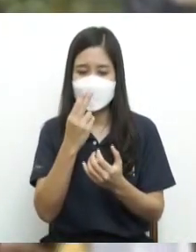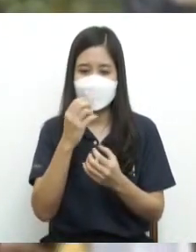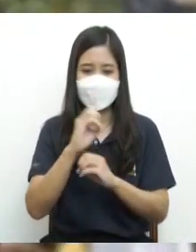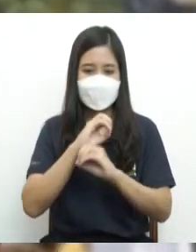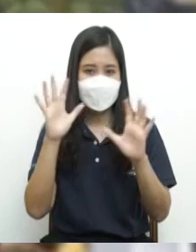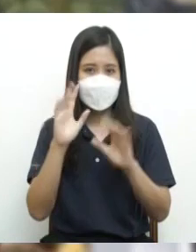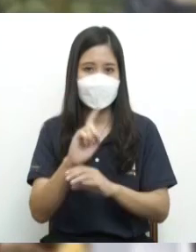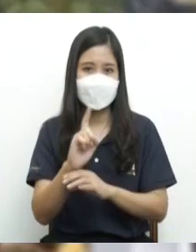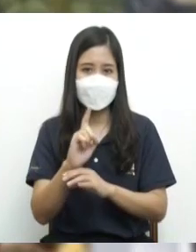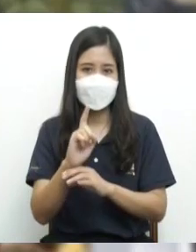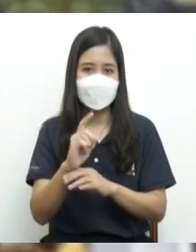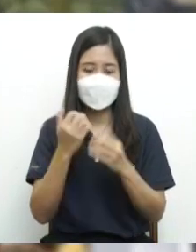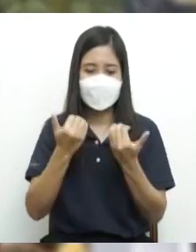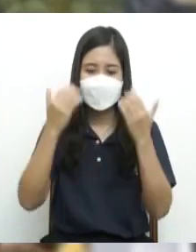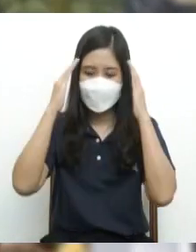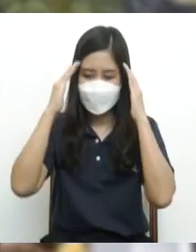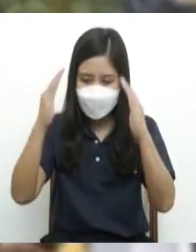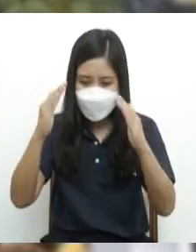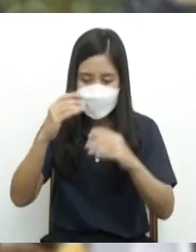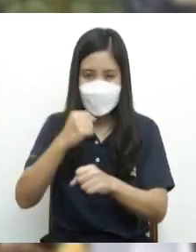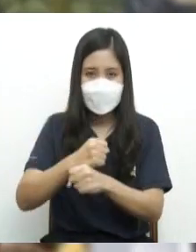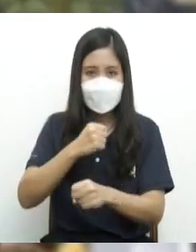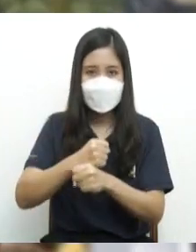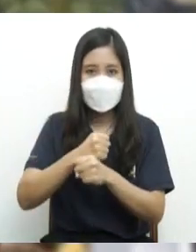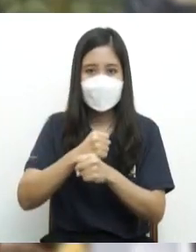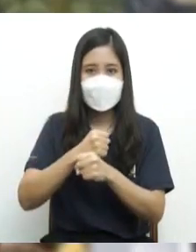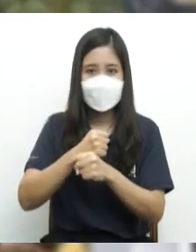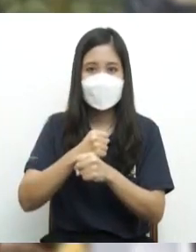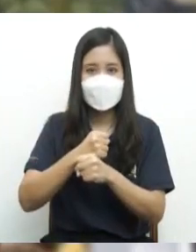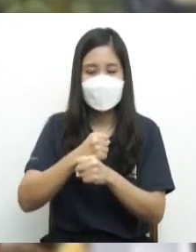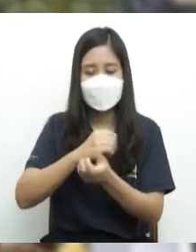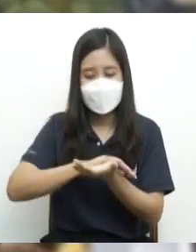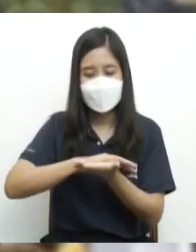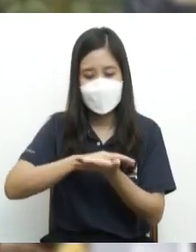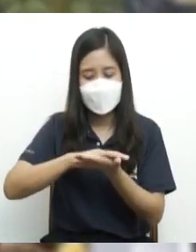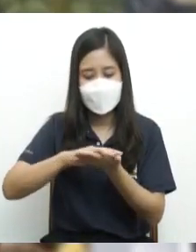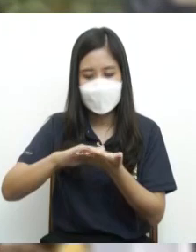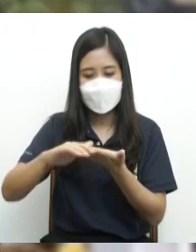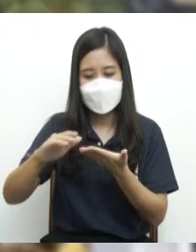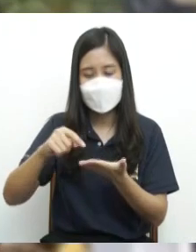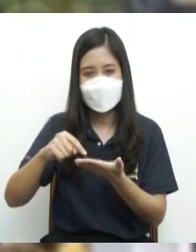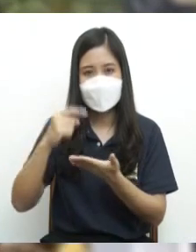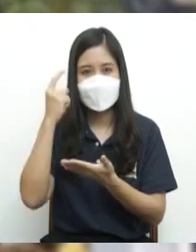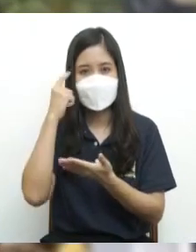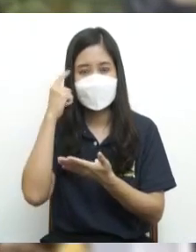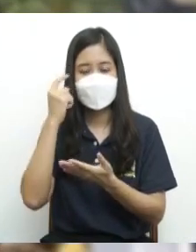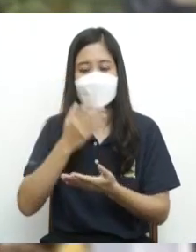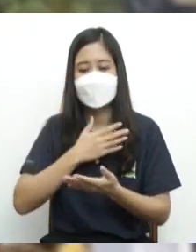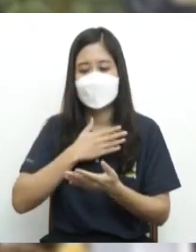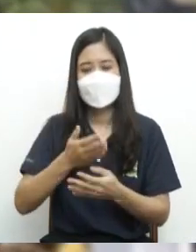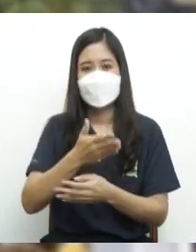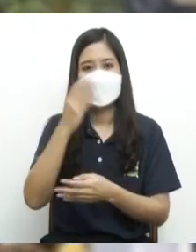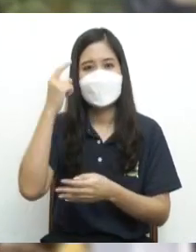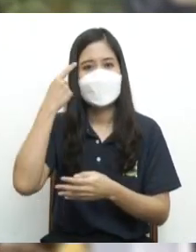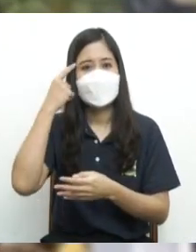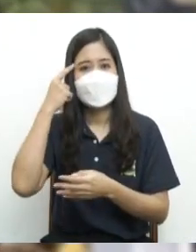สิ่งแรกก็คือความตั้งใจในการทำงานไม่เกี่ยงงอนไม่คิดว่างานคนนี้ใช่งานนี้ไม่ใช่เมื่อเ